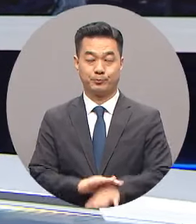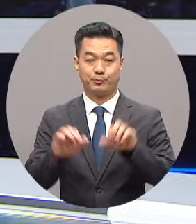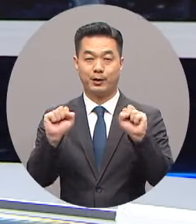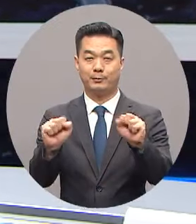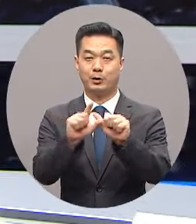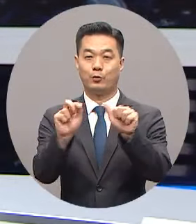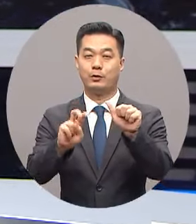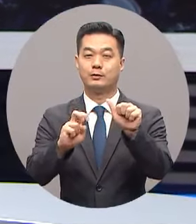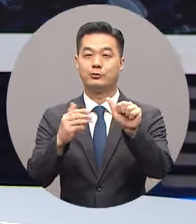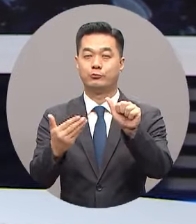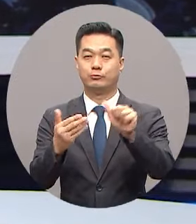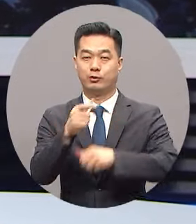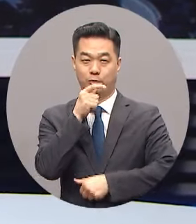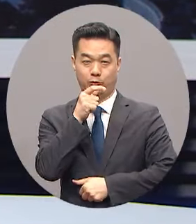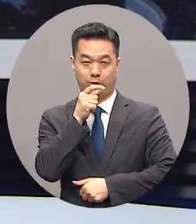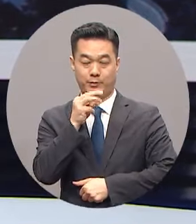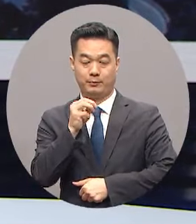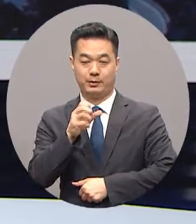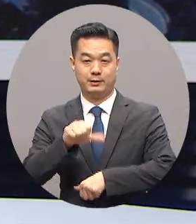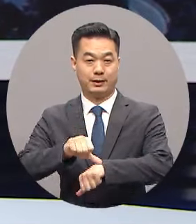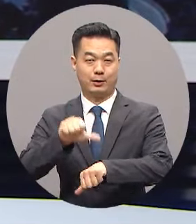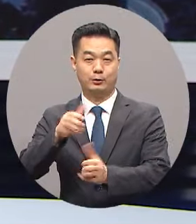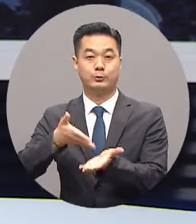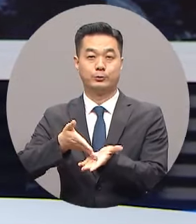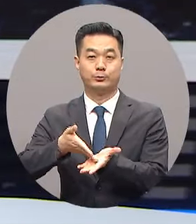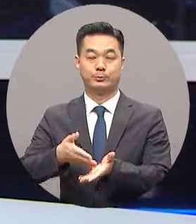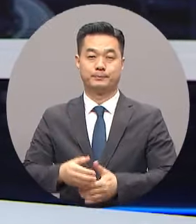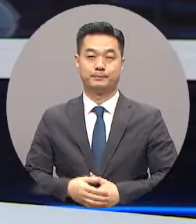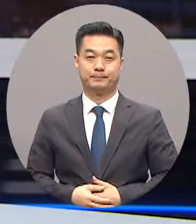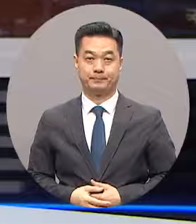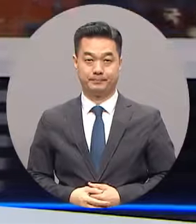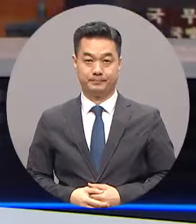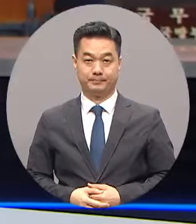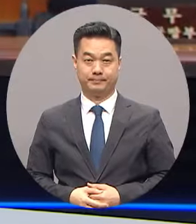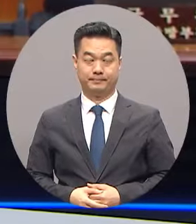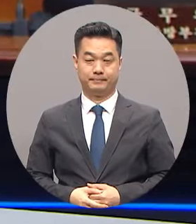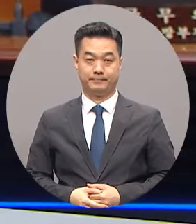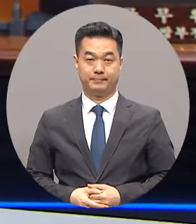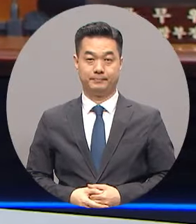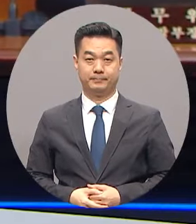안녕하십니까. 5월 29일 수요일 MBC 5시 뉴스입니다.